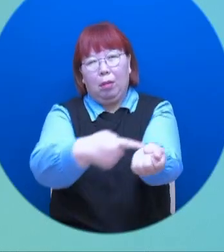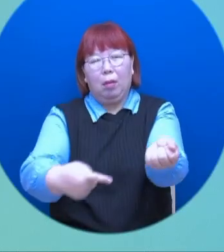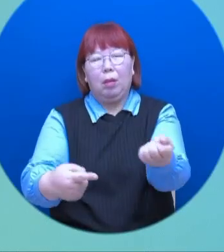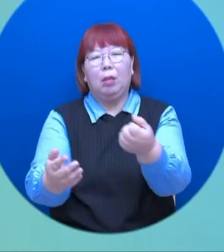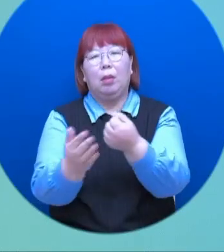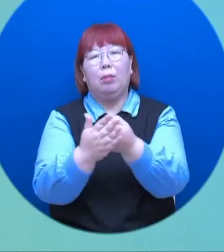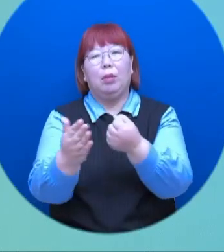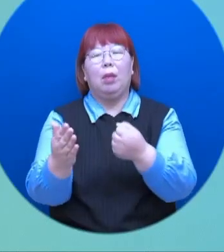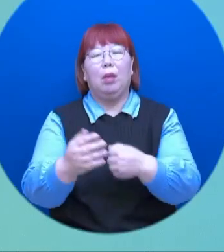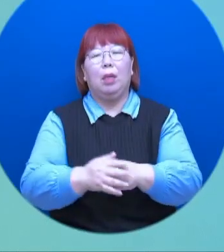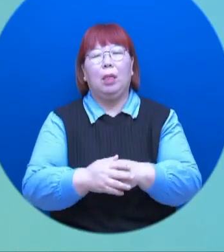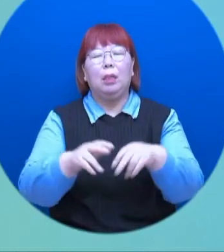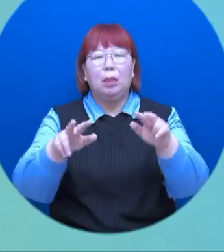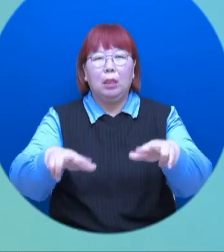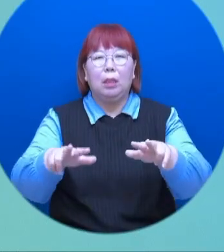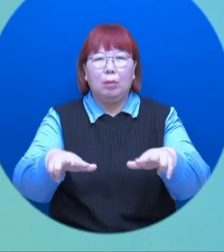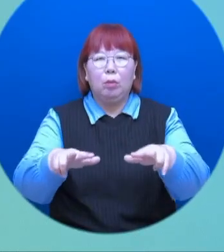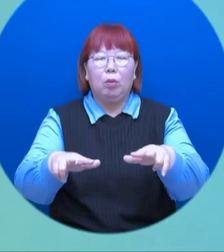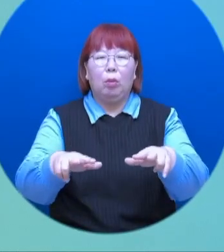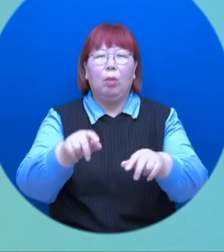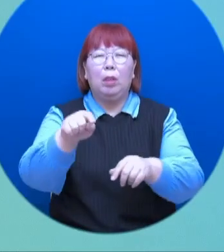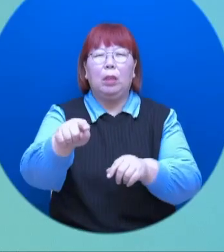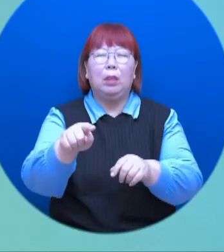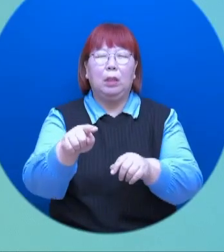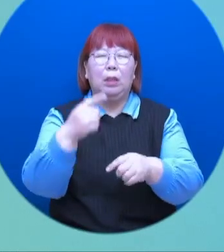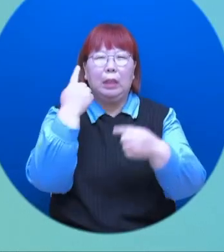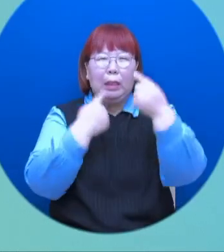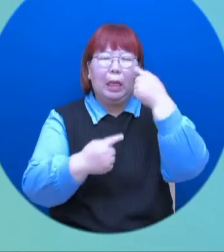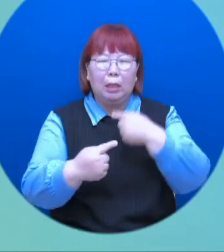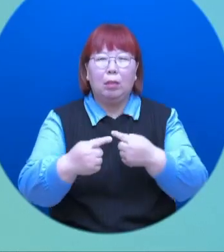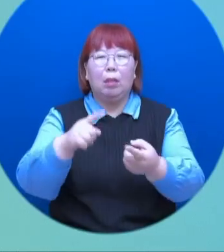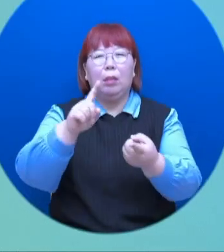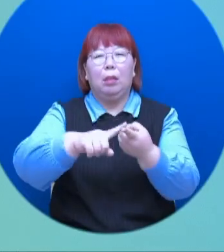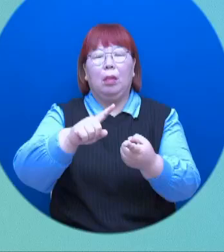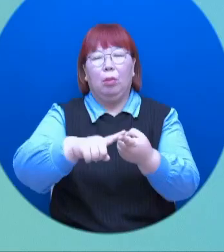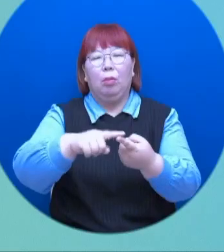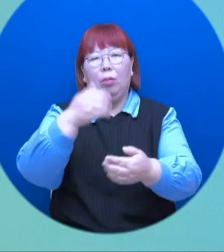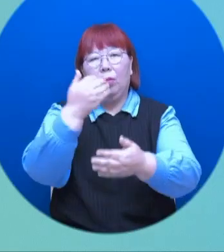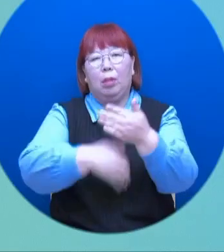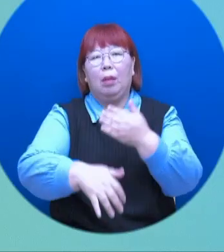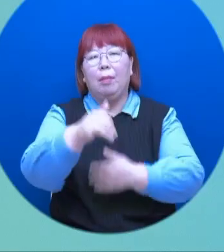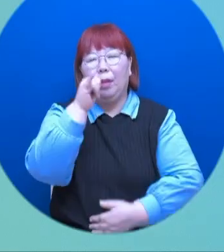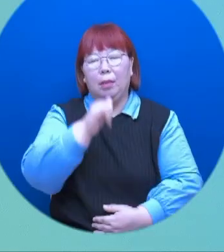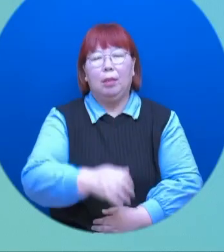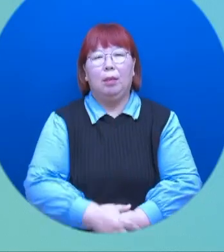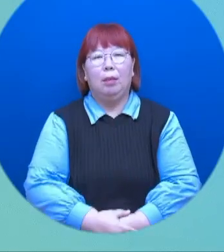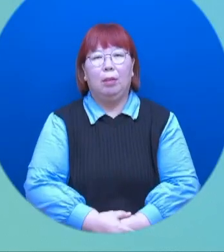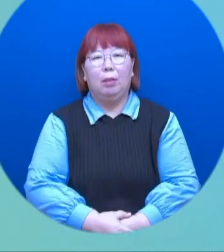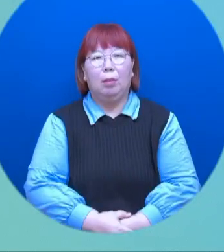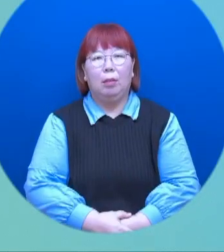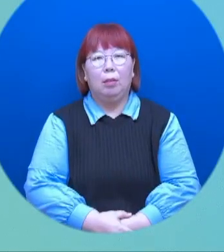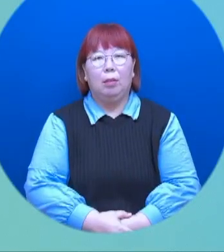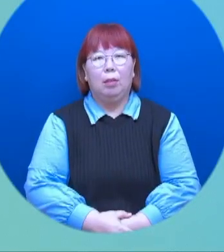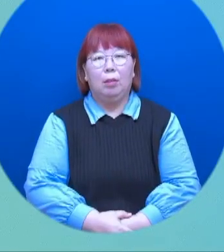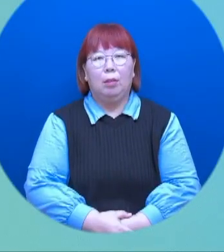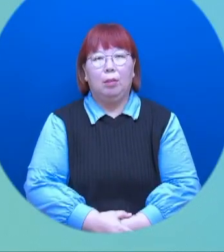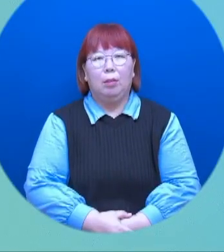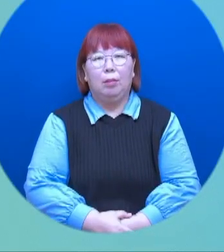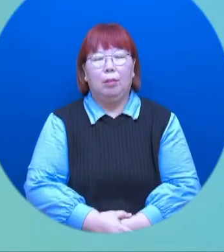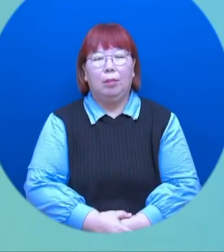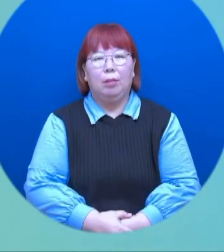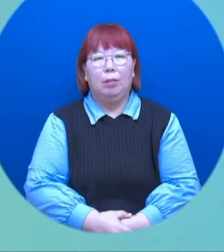때문에 지금도 그 흉터가 고스란히 남아있다라고 말을